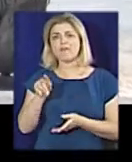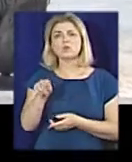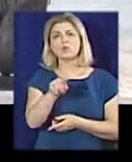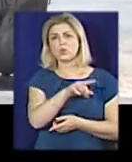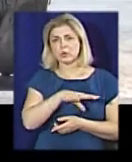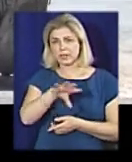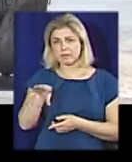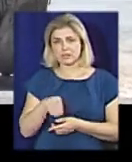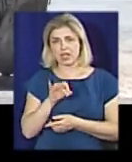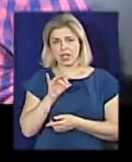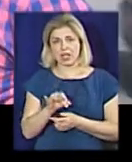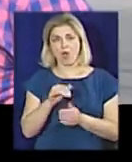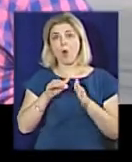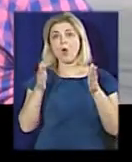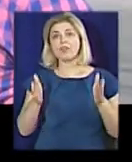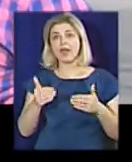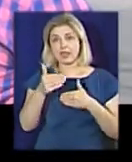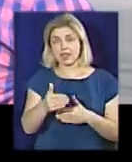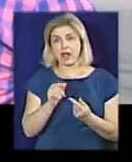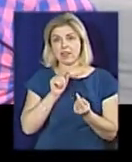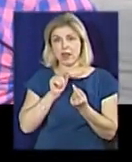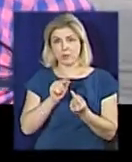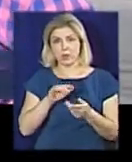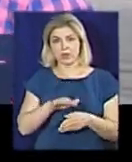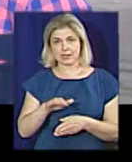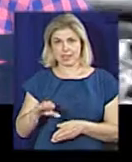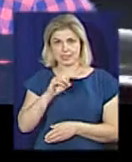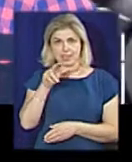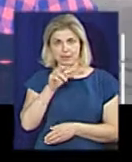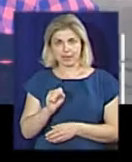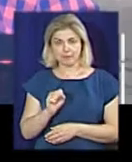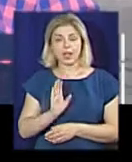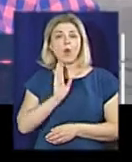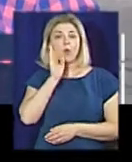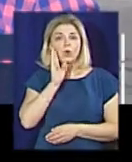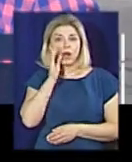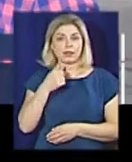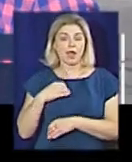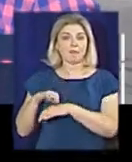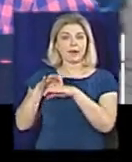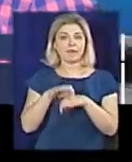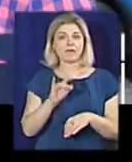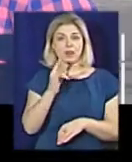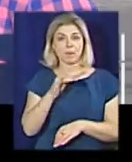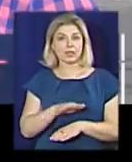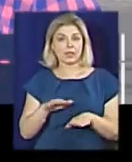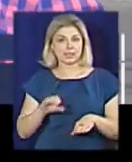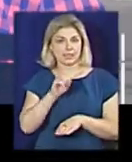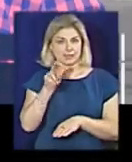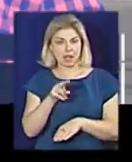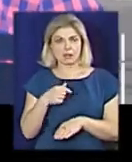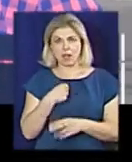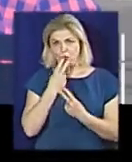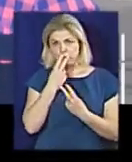розташовані навпроти закладу. Вранці, коли я привів свого сина у цей дитсадок, я побачив таку